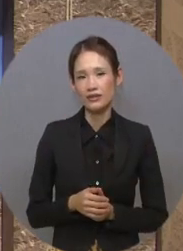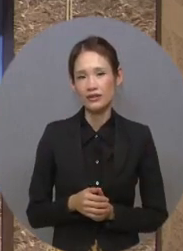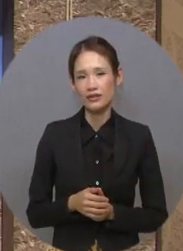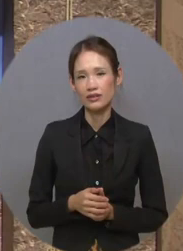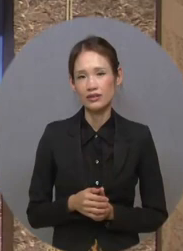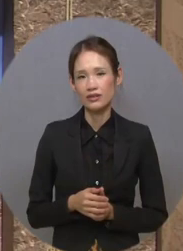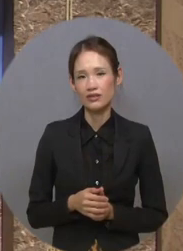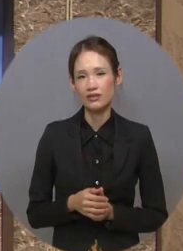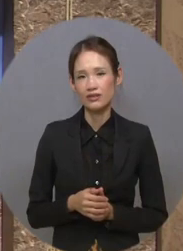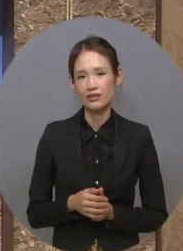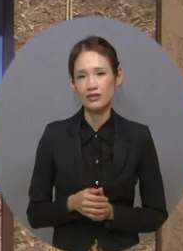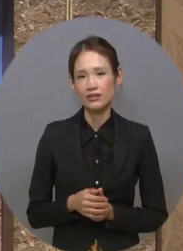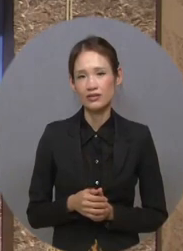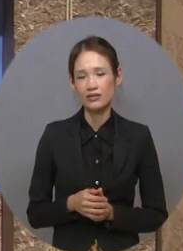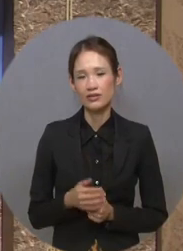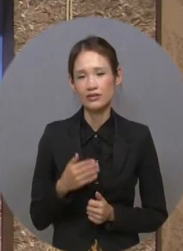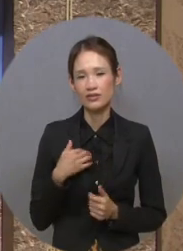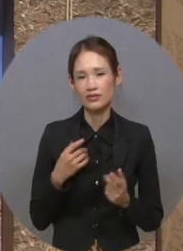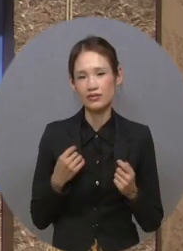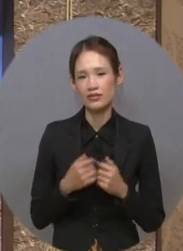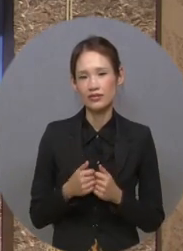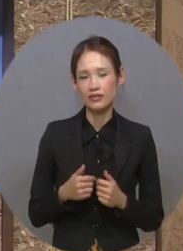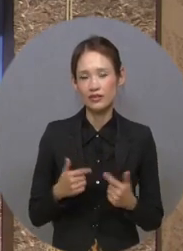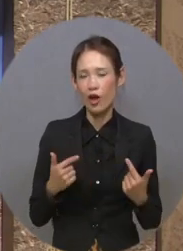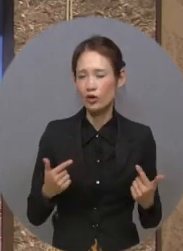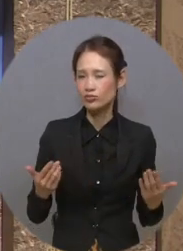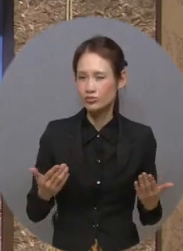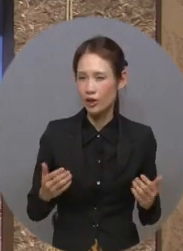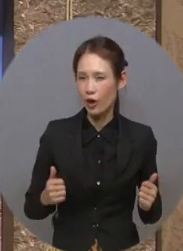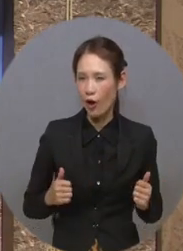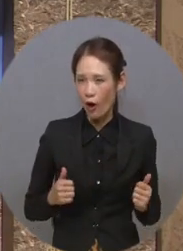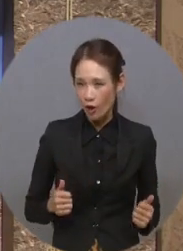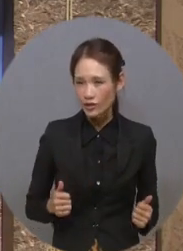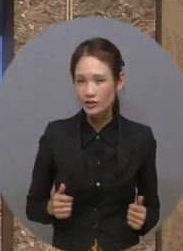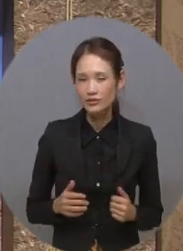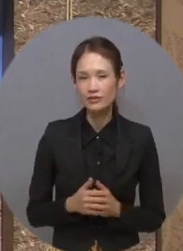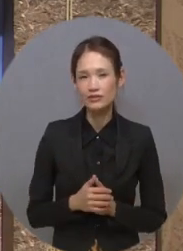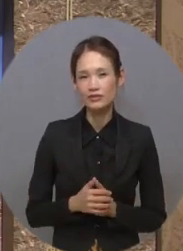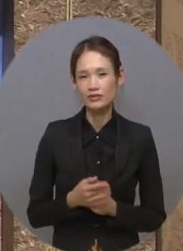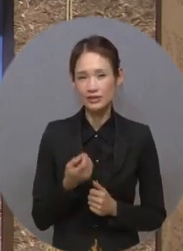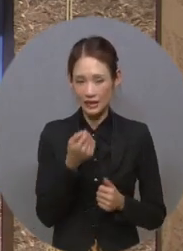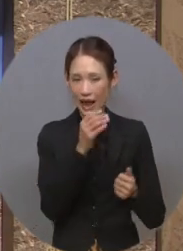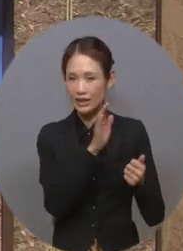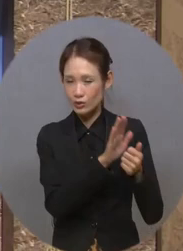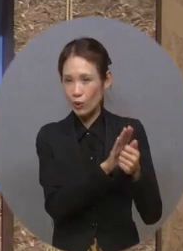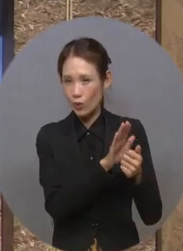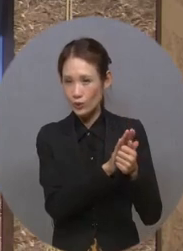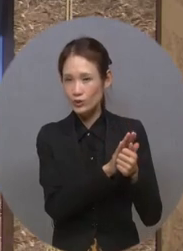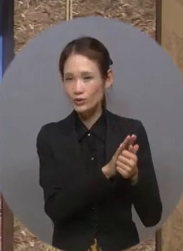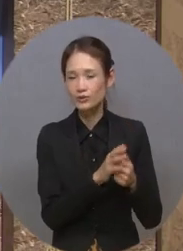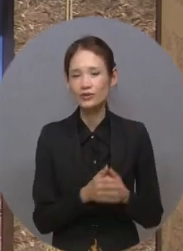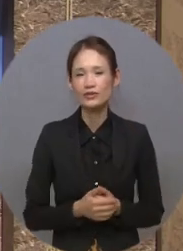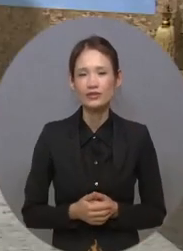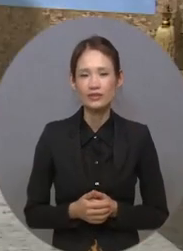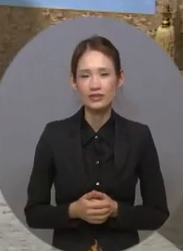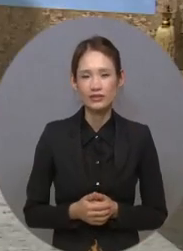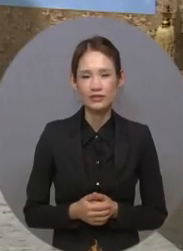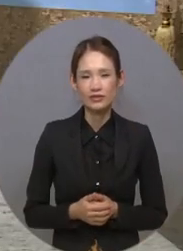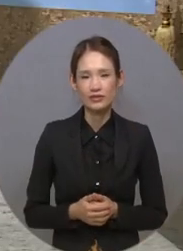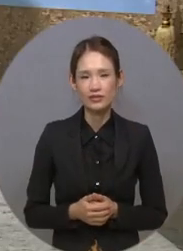받고 예. 저도 늘 이렇게 열심히 하는 사람한테 나도 무슨 작은 힘이 되겠구나. 네. 네. 그래서